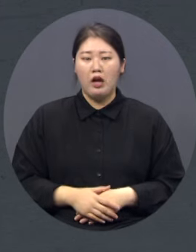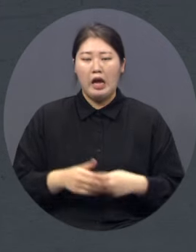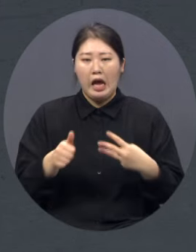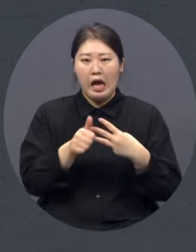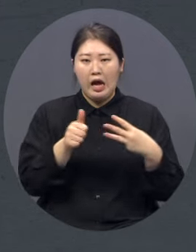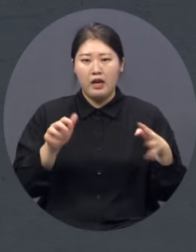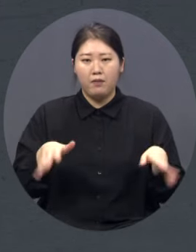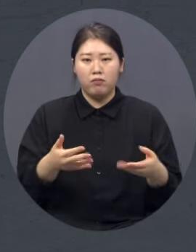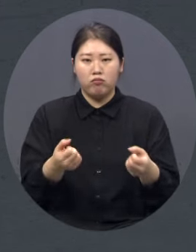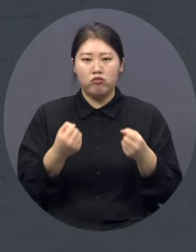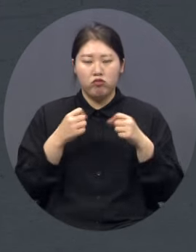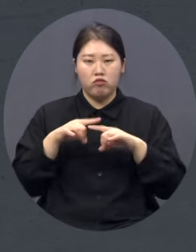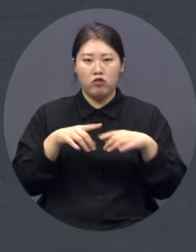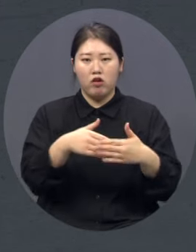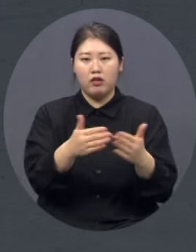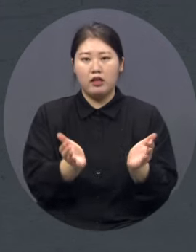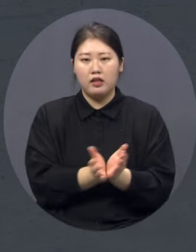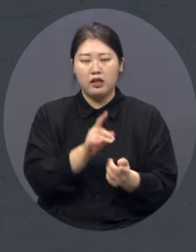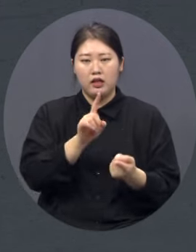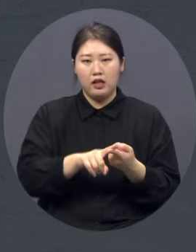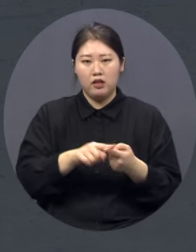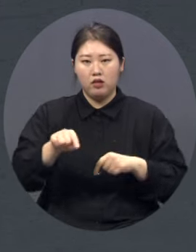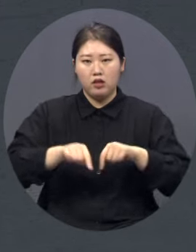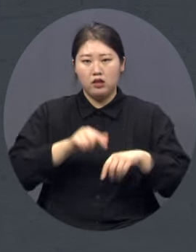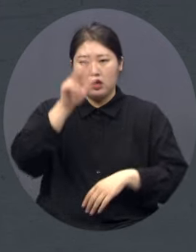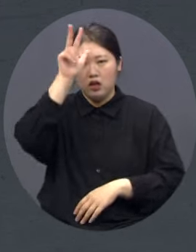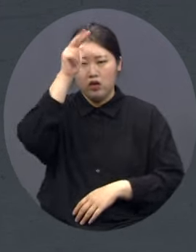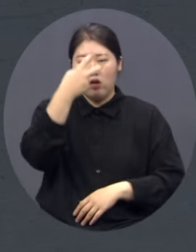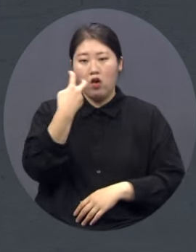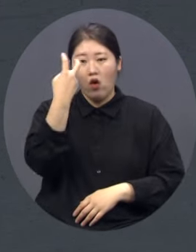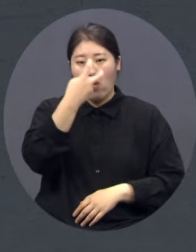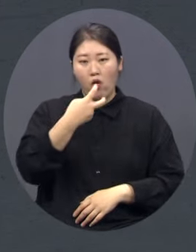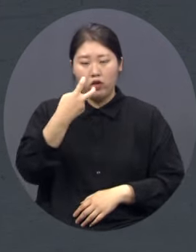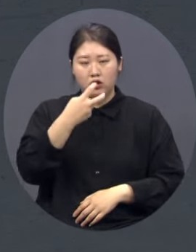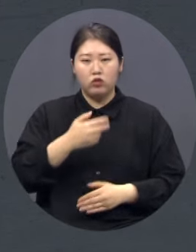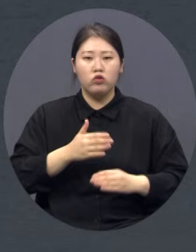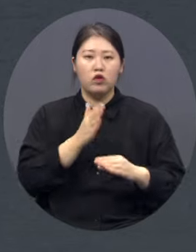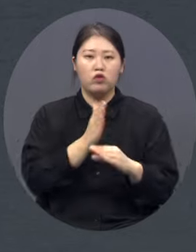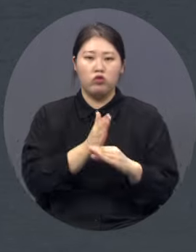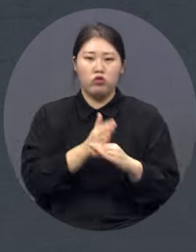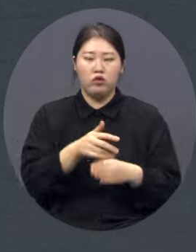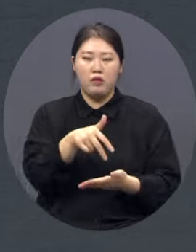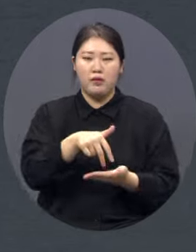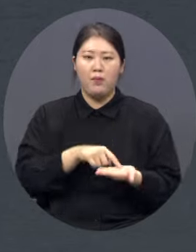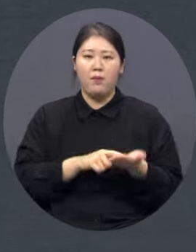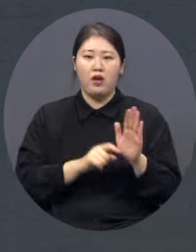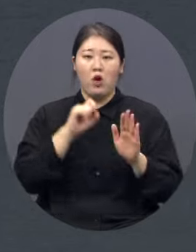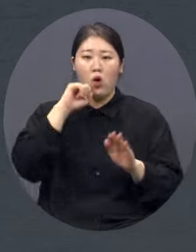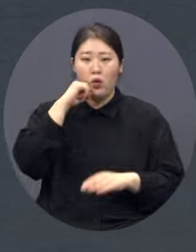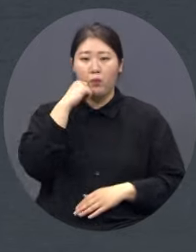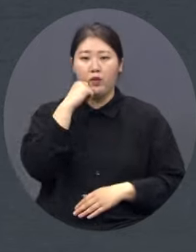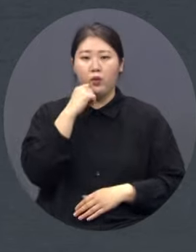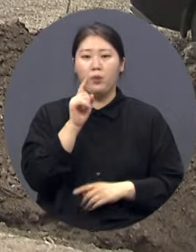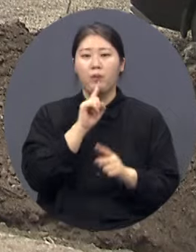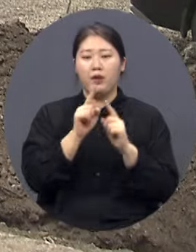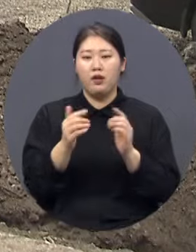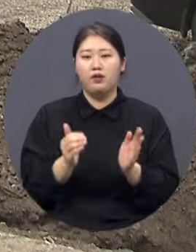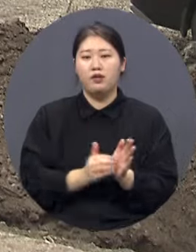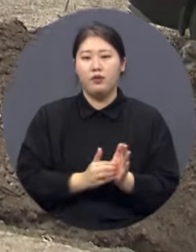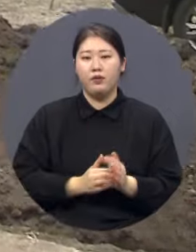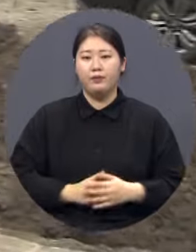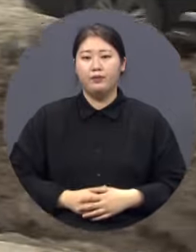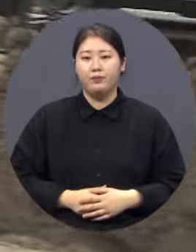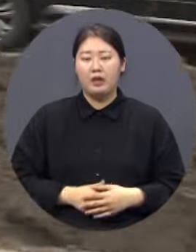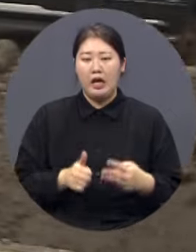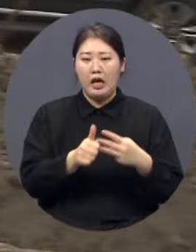발전은 아직까지 자치 경찰의 수사가 진행 중이어서 입장을 말하기가 어렵다고 밝혔습니다